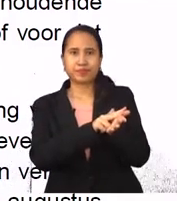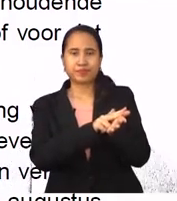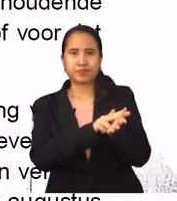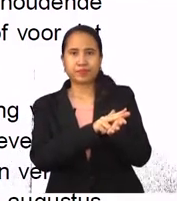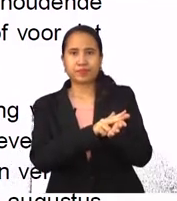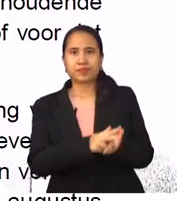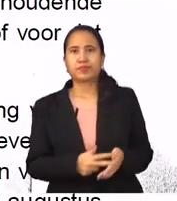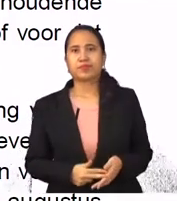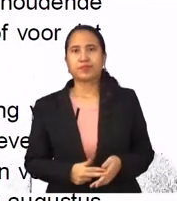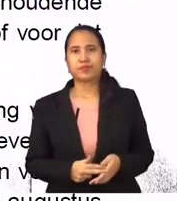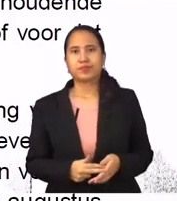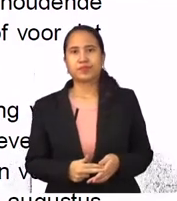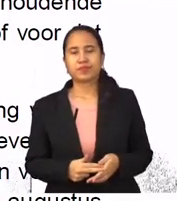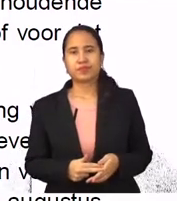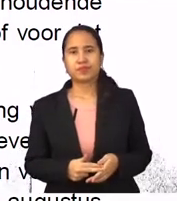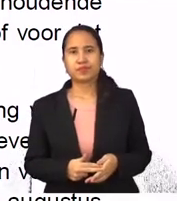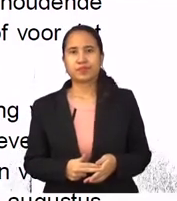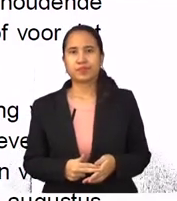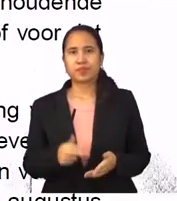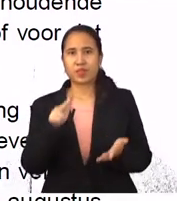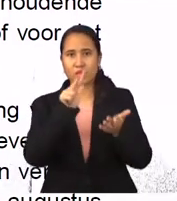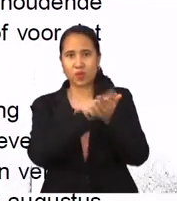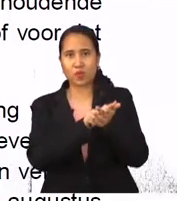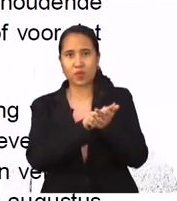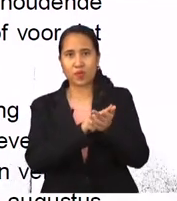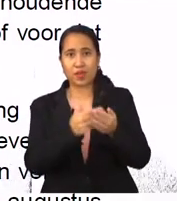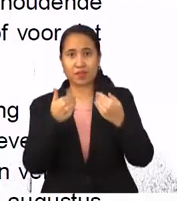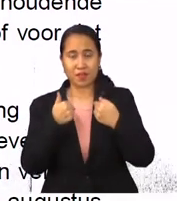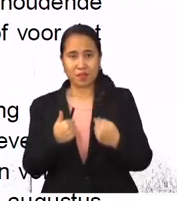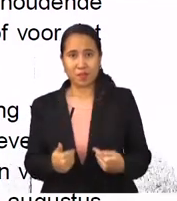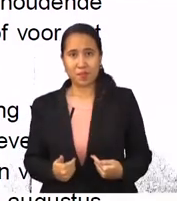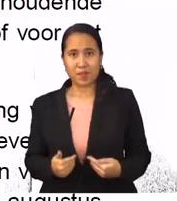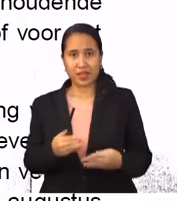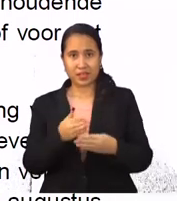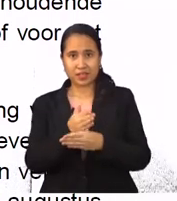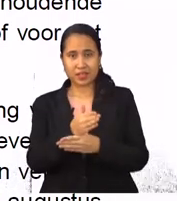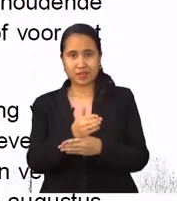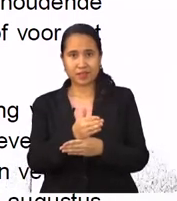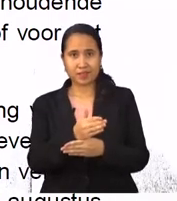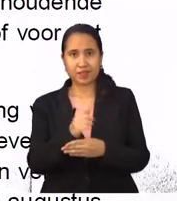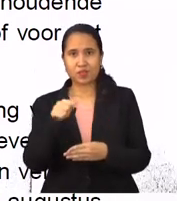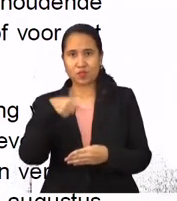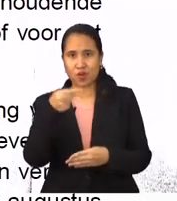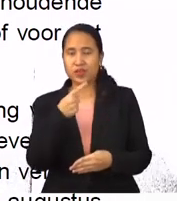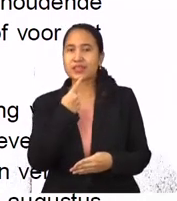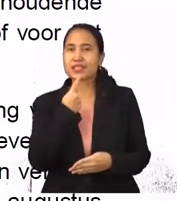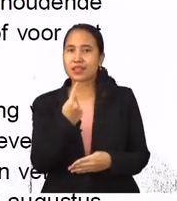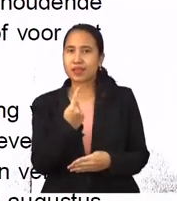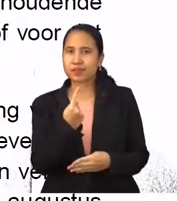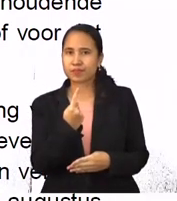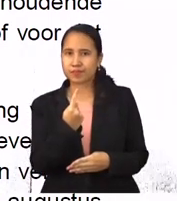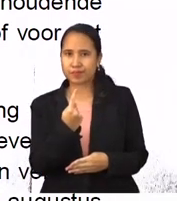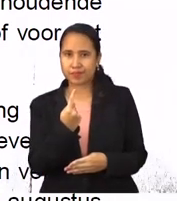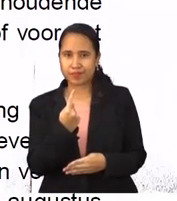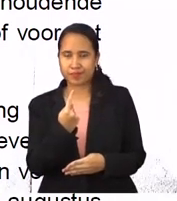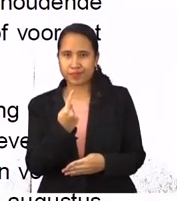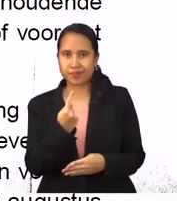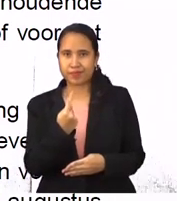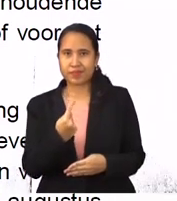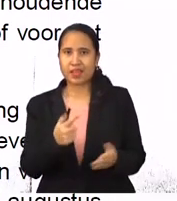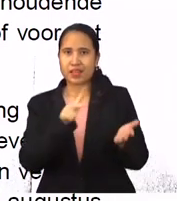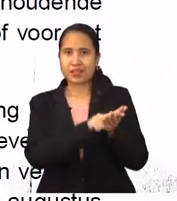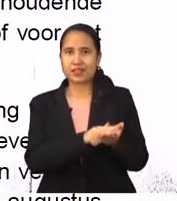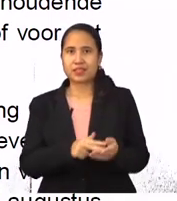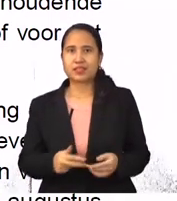nummer 18/37 van de Human Rights Committee wordt het volgende benadrukt. Article 26.